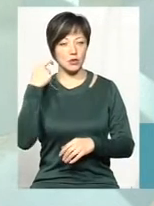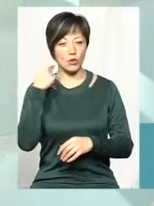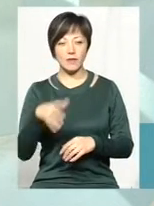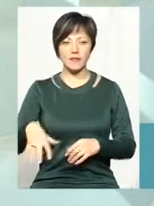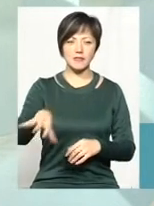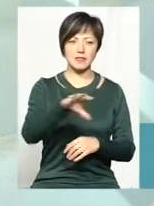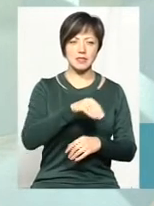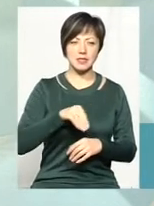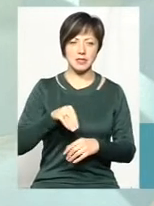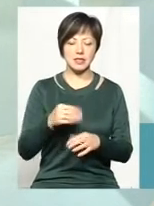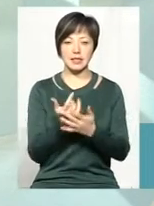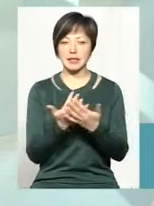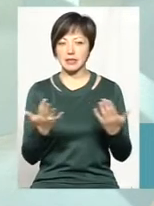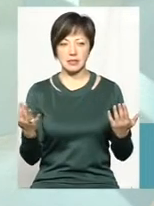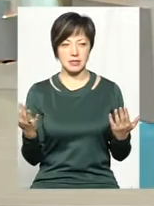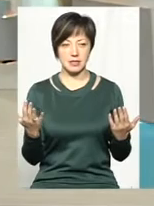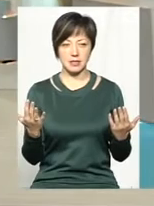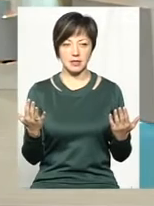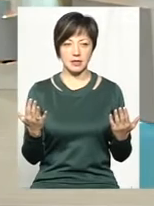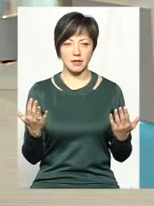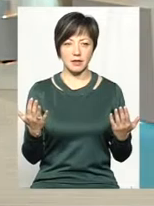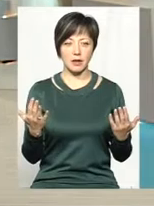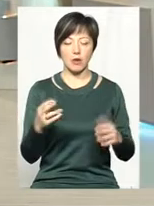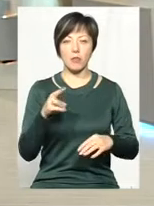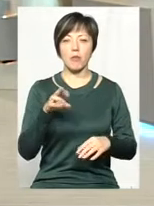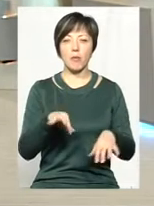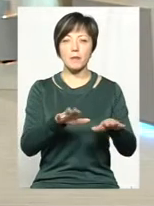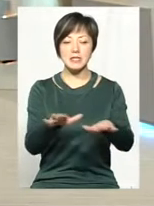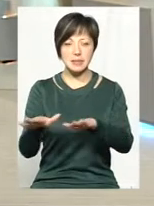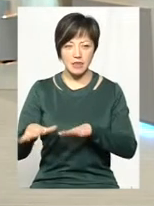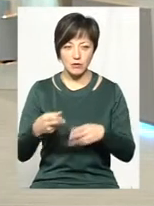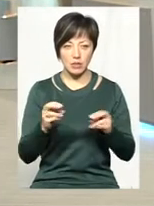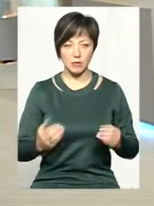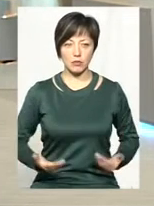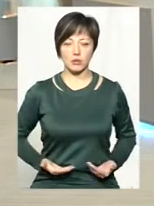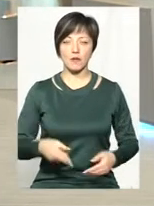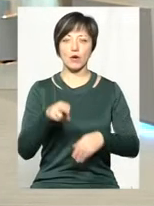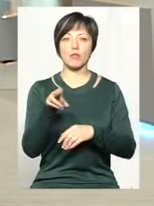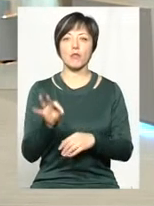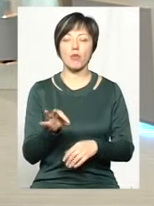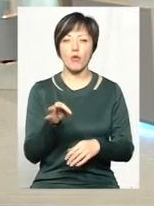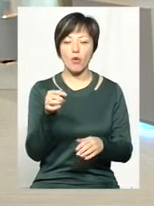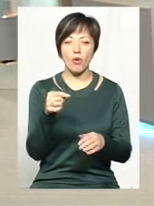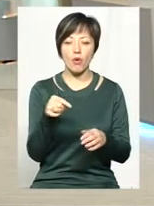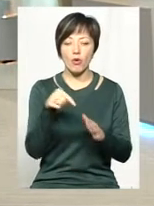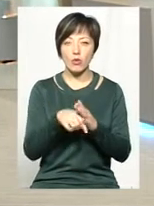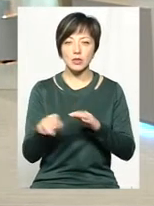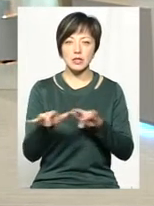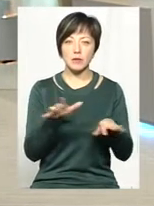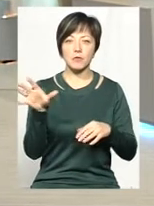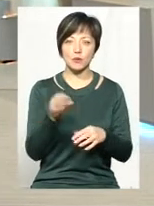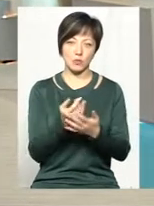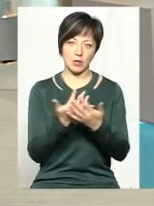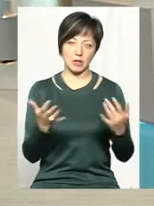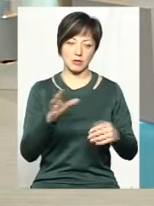Вони всі абсолютно різні по місцевості, де вони проживають, по роду діяльності, по всьому вони